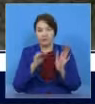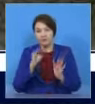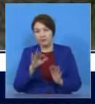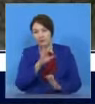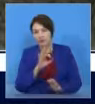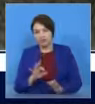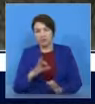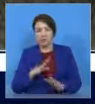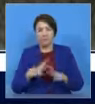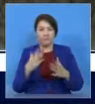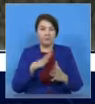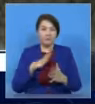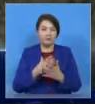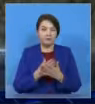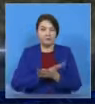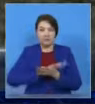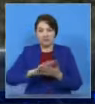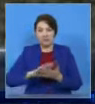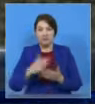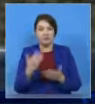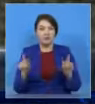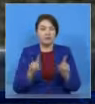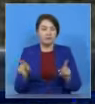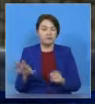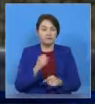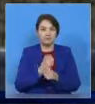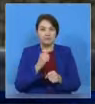менее 90% сортовая чистота. Мы что, вся белая,